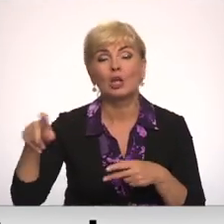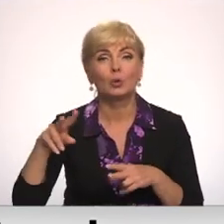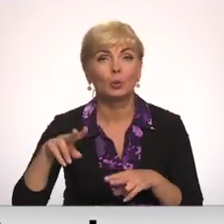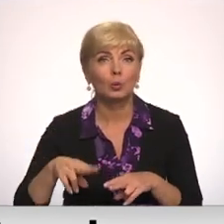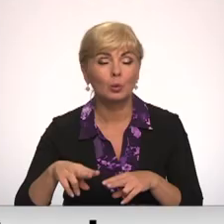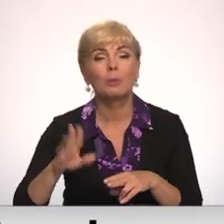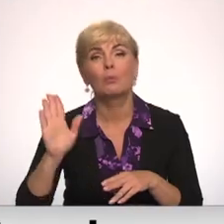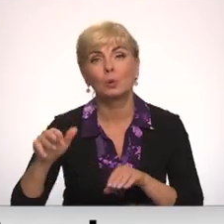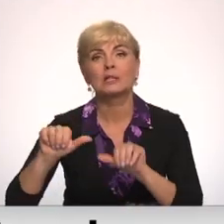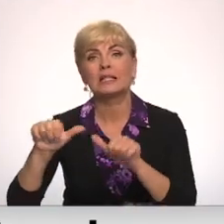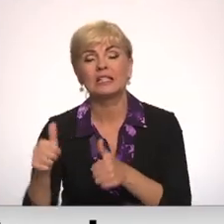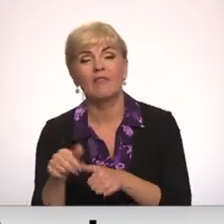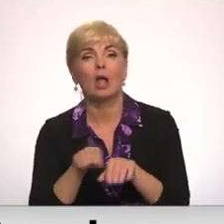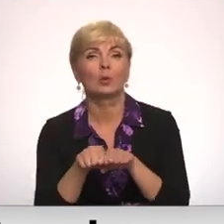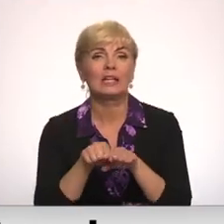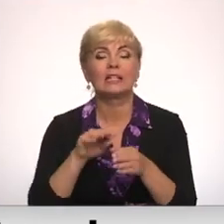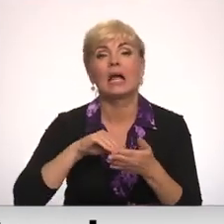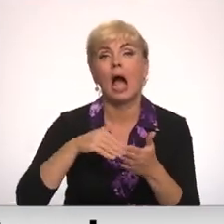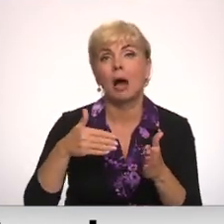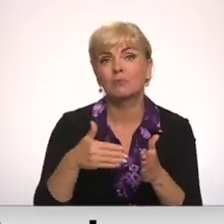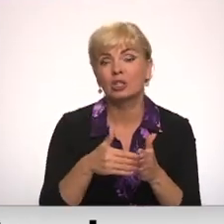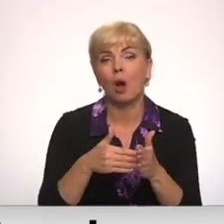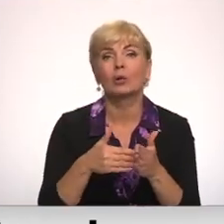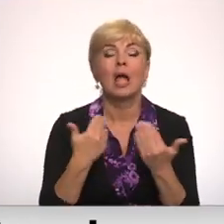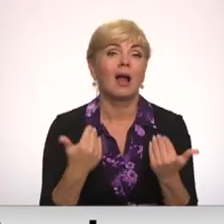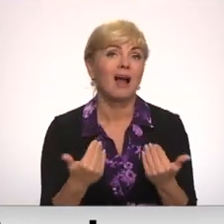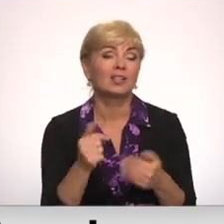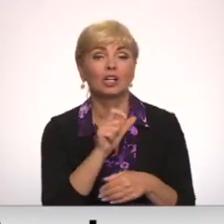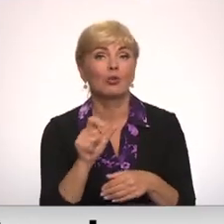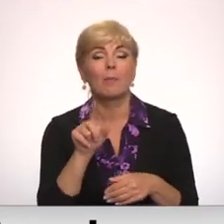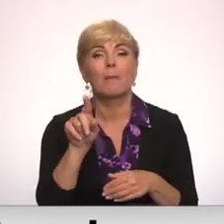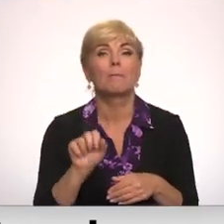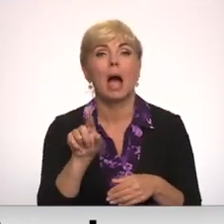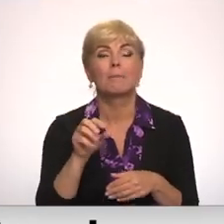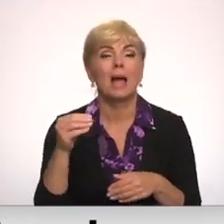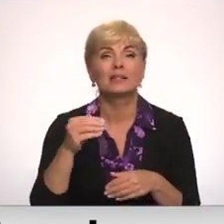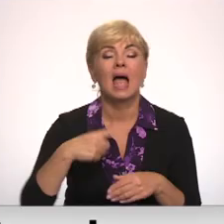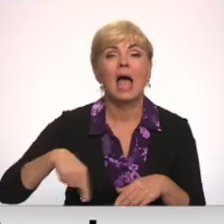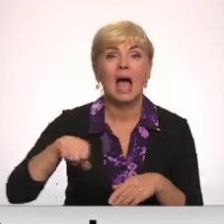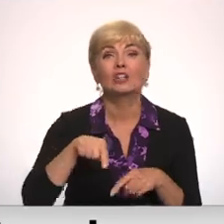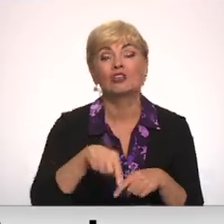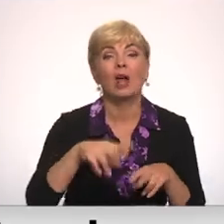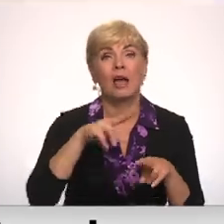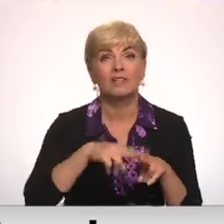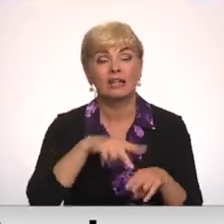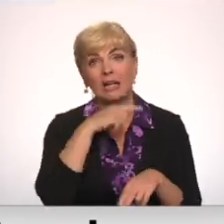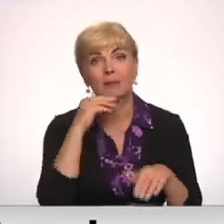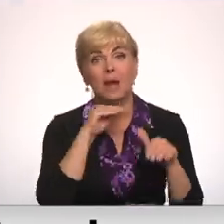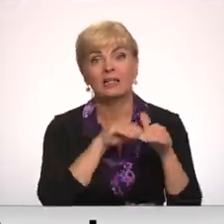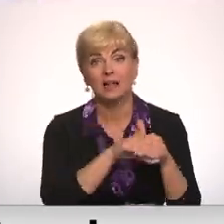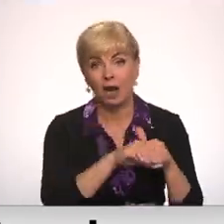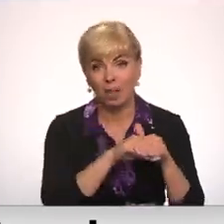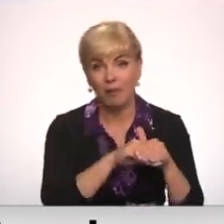uzradīsies, izveidosies līdzīgi apstākļi, kādi tie, piemēram, šobrīd ir Papes ezerā tajās vietās, kuras mēs gribētu saglabāt.